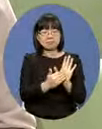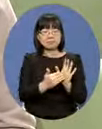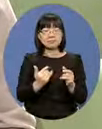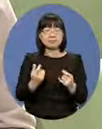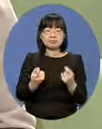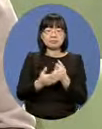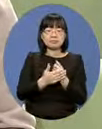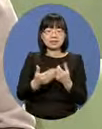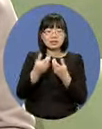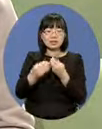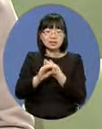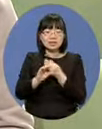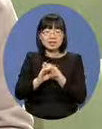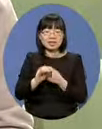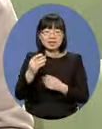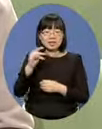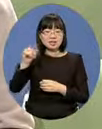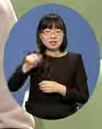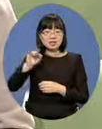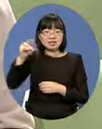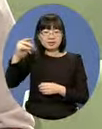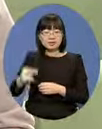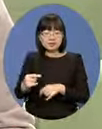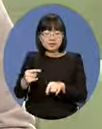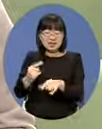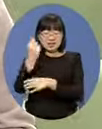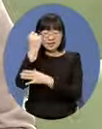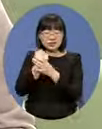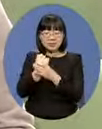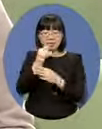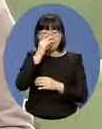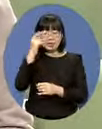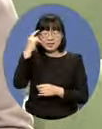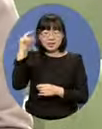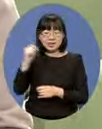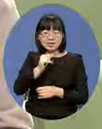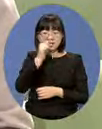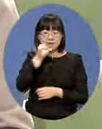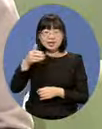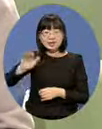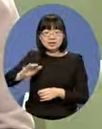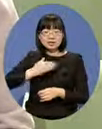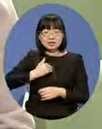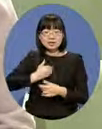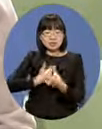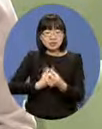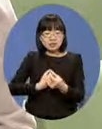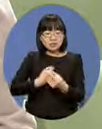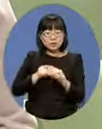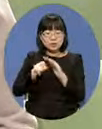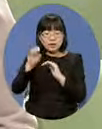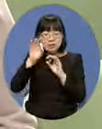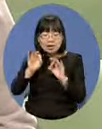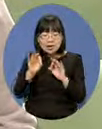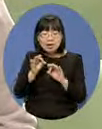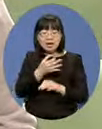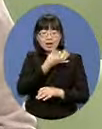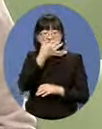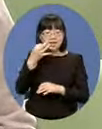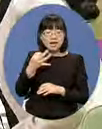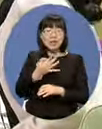그래서 가령 엄마는 락밴드가 되게 퇴폐적이라고 생각을 했어요, 예전에. 그런데 자기도 가봤더니 세상에 이렇게 신날